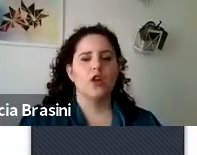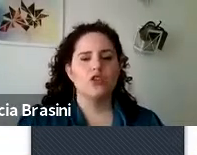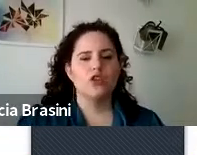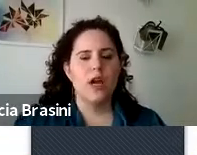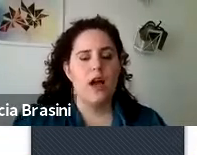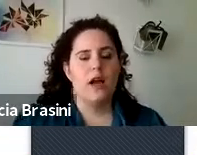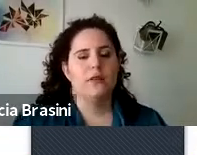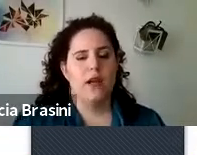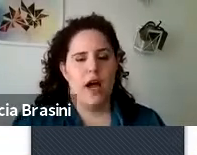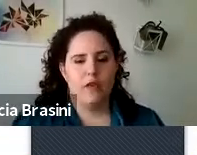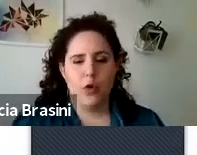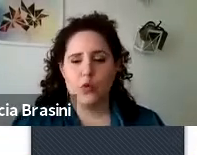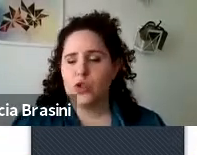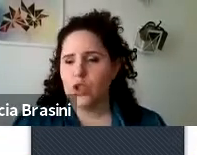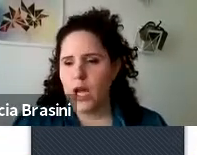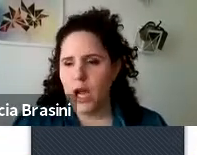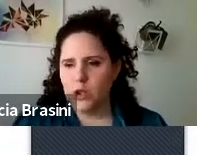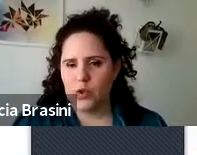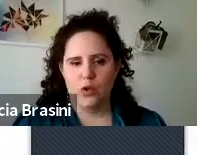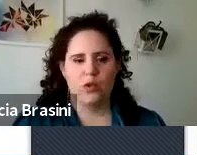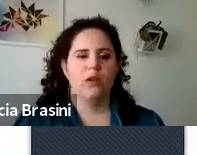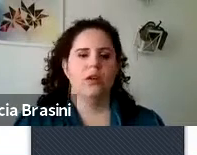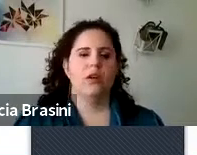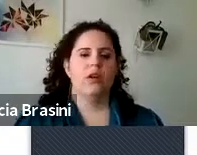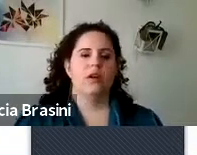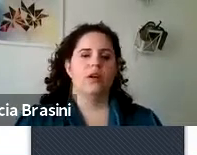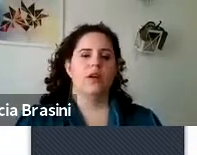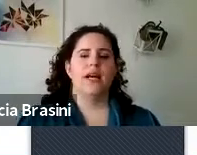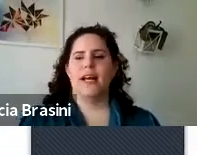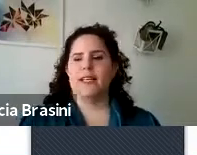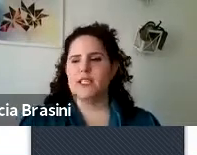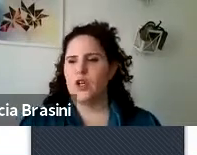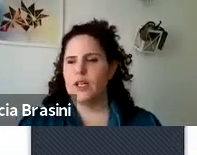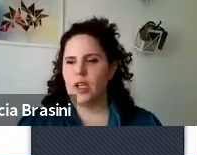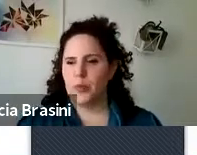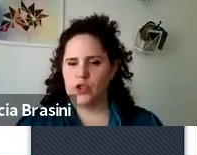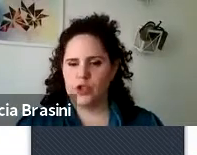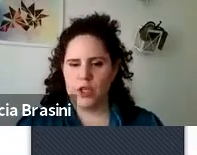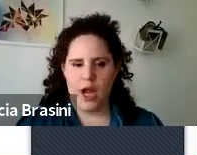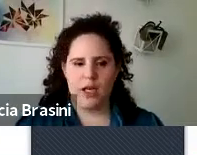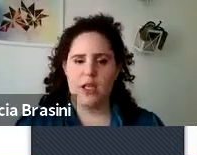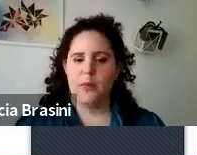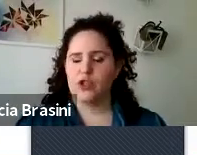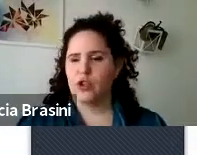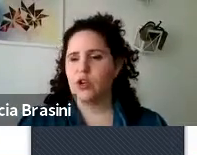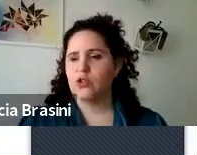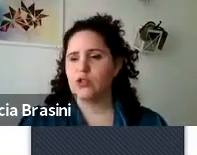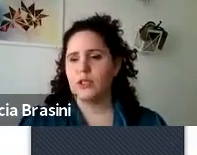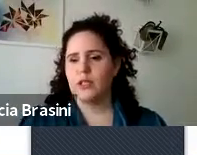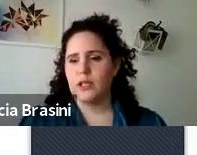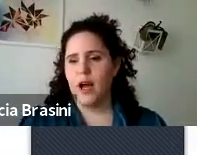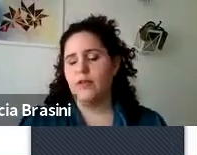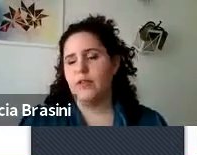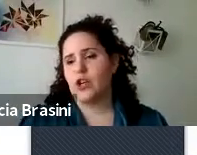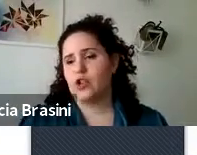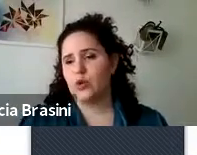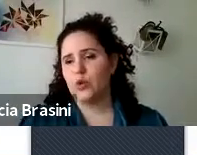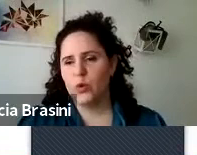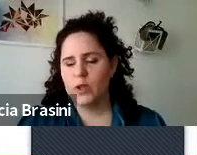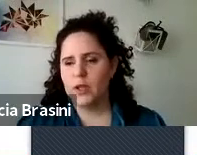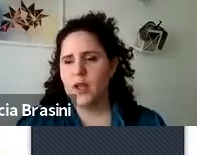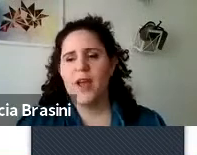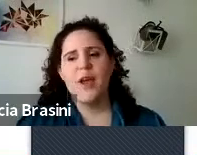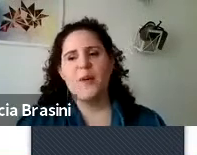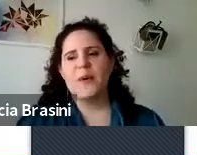La tecnologia ha rivoluzionato le relazioni interpersonali delle persone con sordità